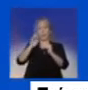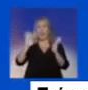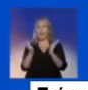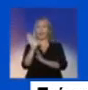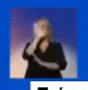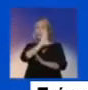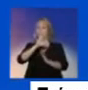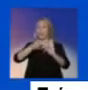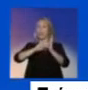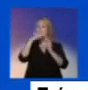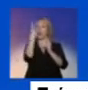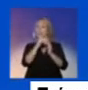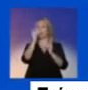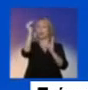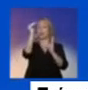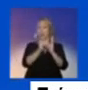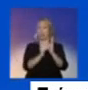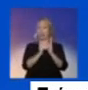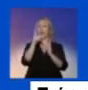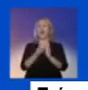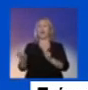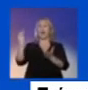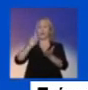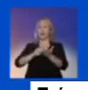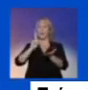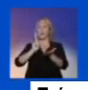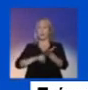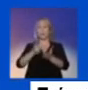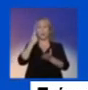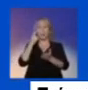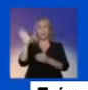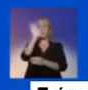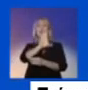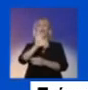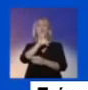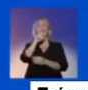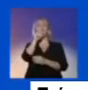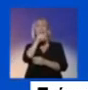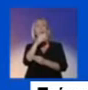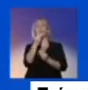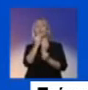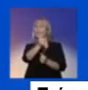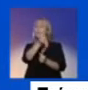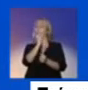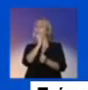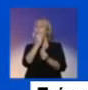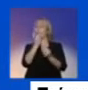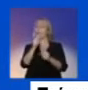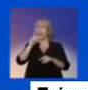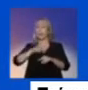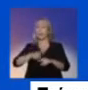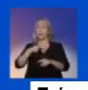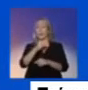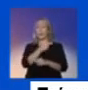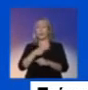θα πουληθούν οι άνθρωποι και δεν θα έχουν δουλειά. Σήμερα έπρεπε να γίνεται ένας κακός χαμός και σήμερα, κατά παράδοξο τρόπο, βλέπουμε